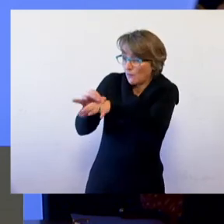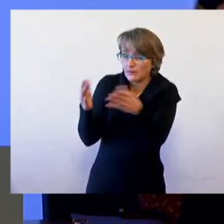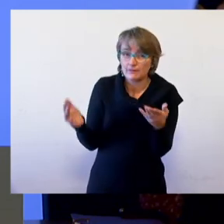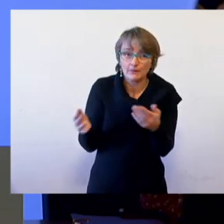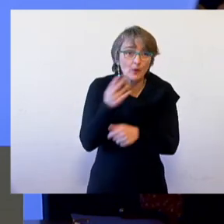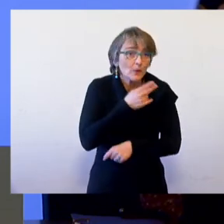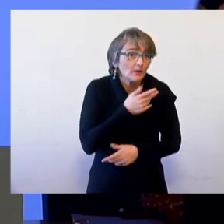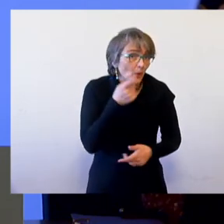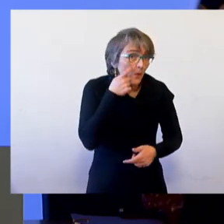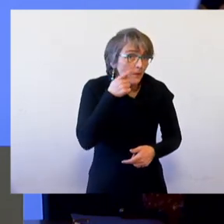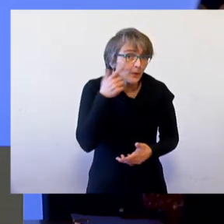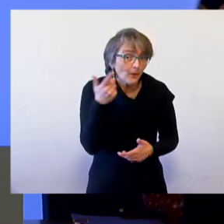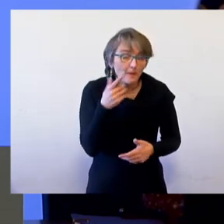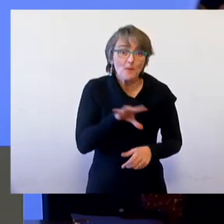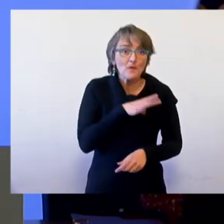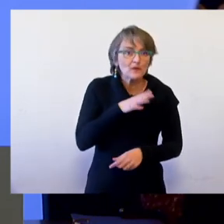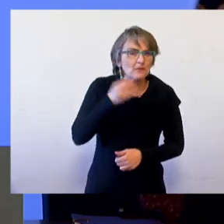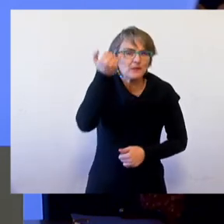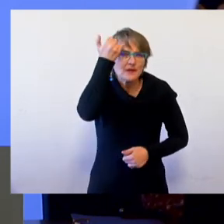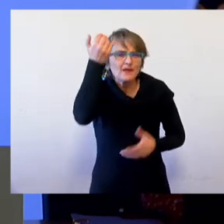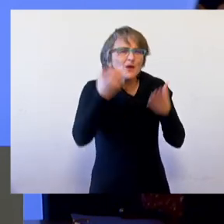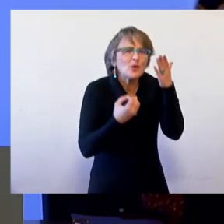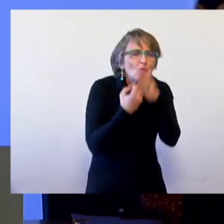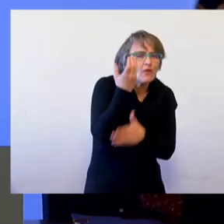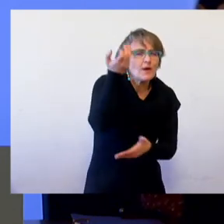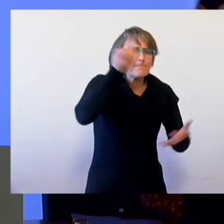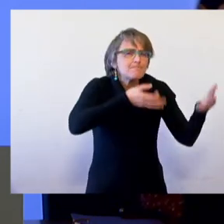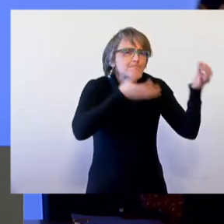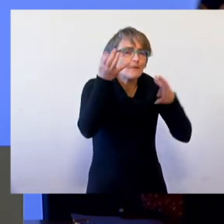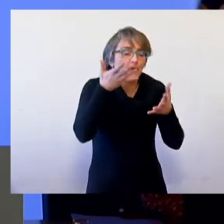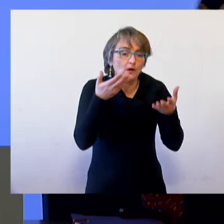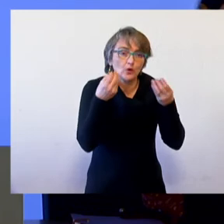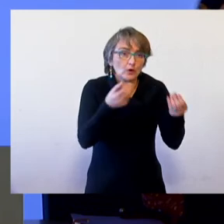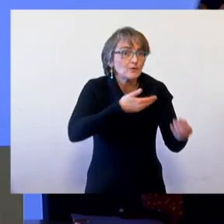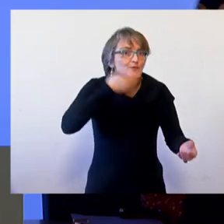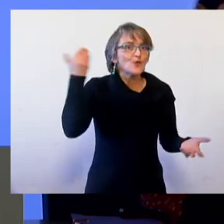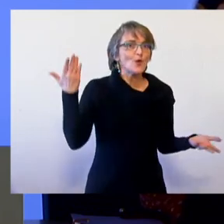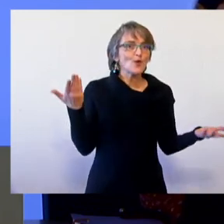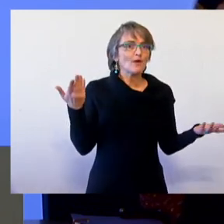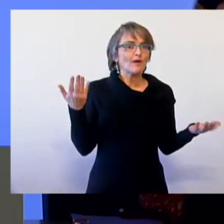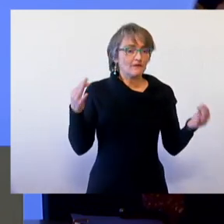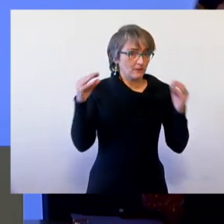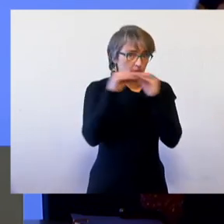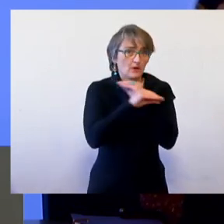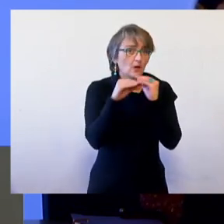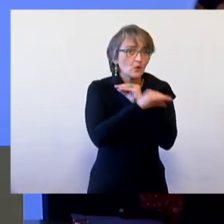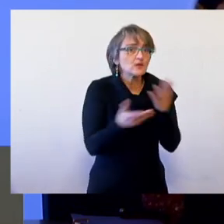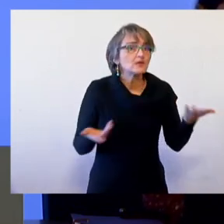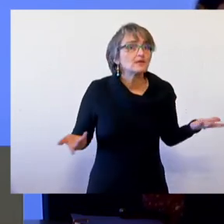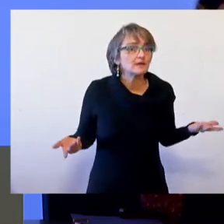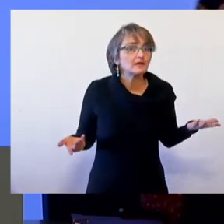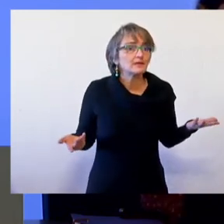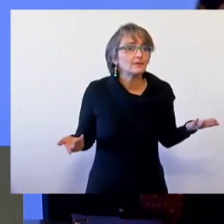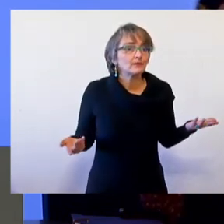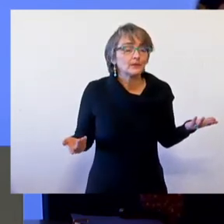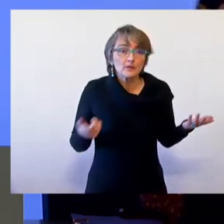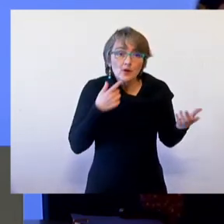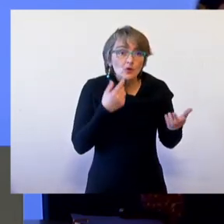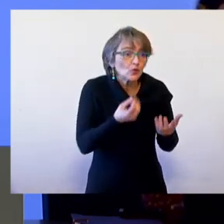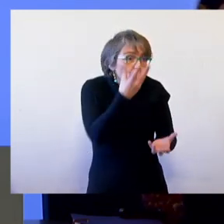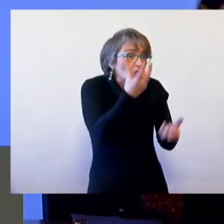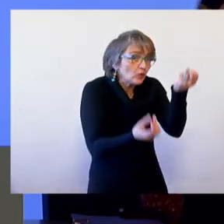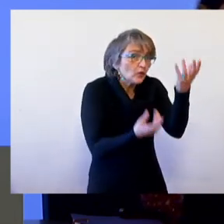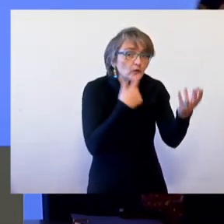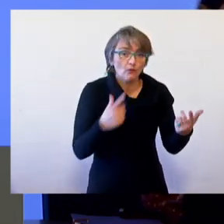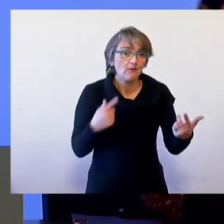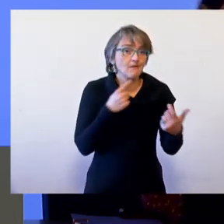des professeurs innovants qui innovent, mieux c'est, du point de vue pédagogique, plus nous devons répondre. C'est le travail de Mme